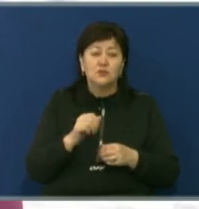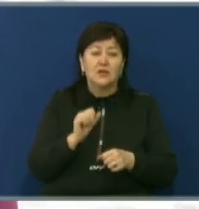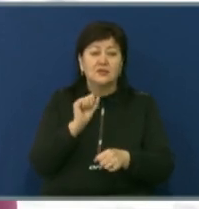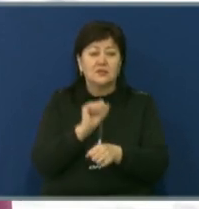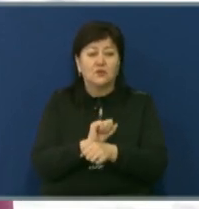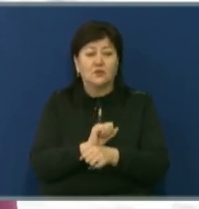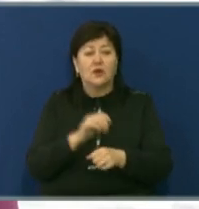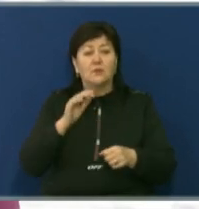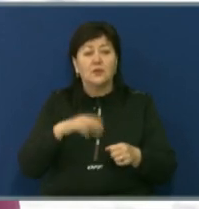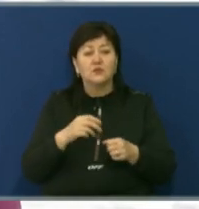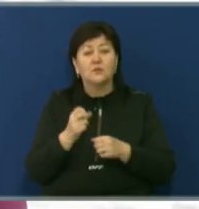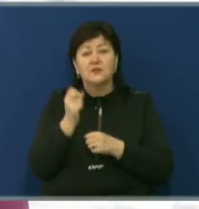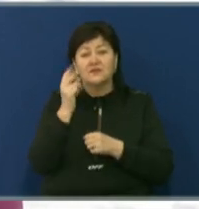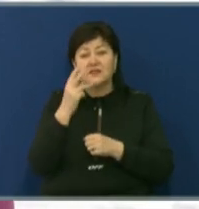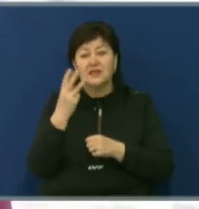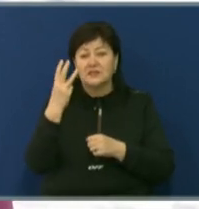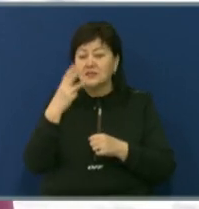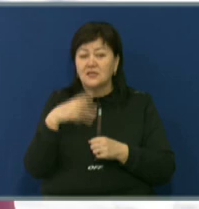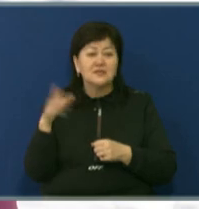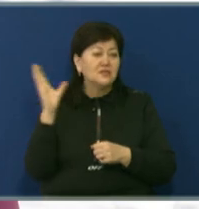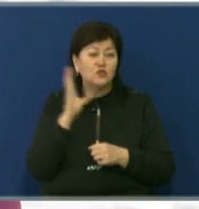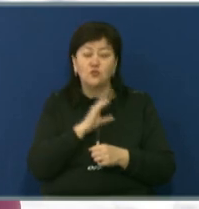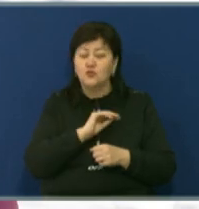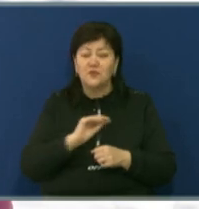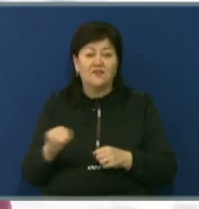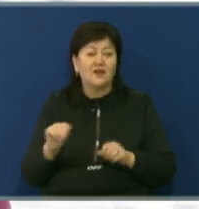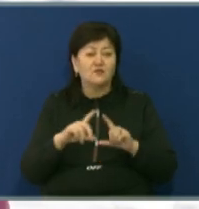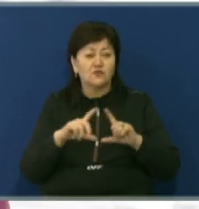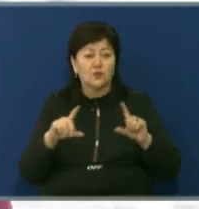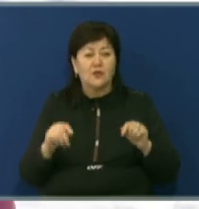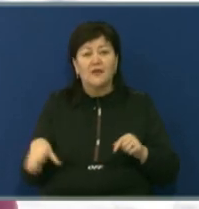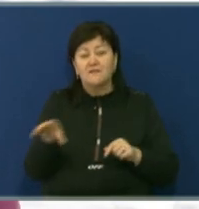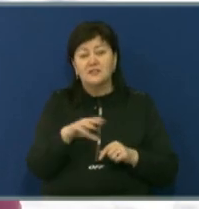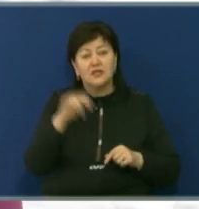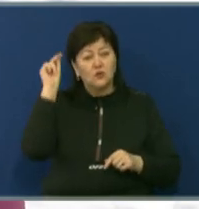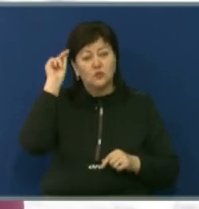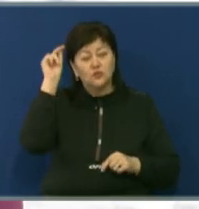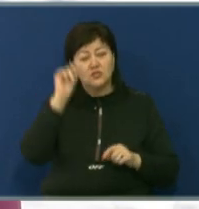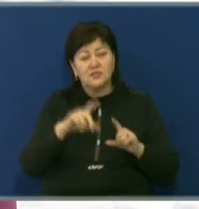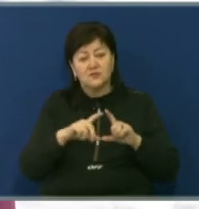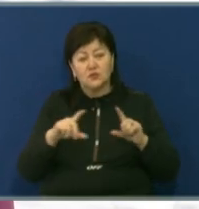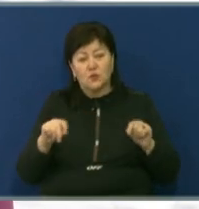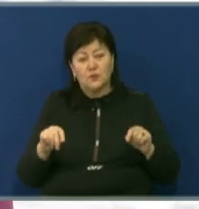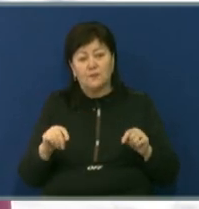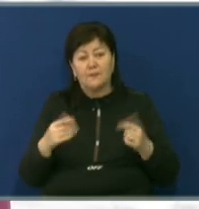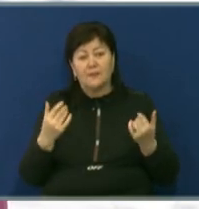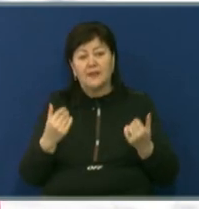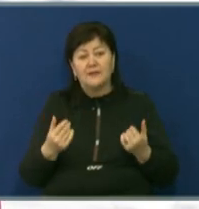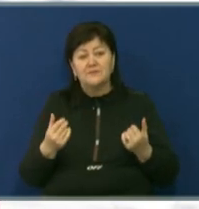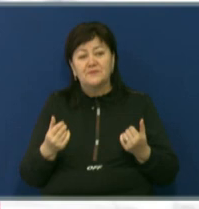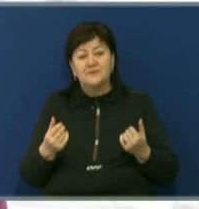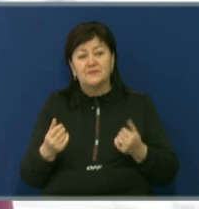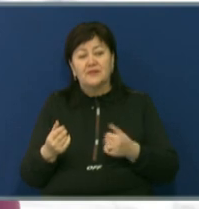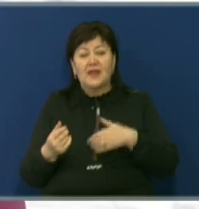сағат 12 жарымда үлгермейді, мектепке үлгермейді, бәрі қалада оқиды. Сол жағалауға баратын